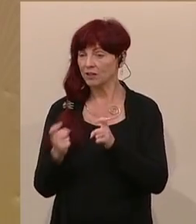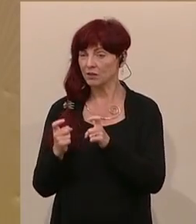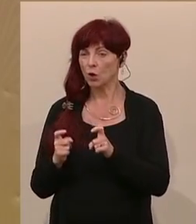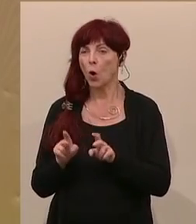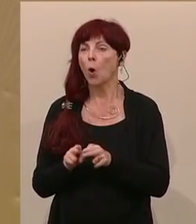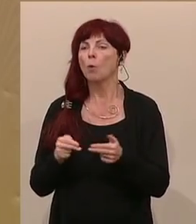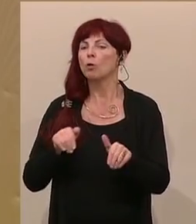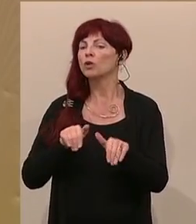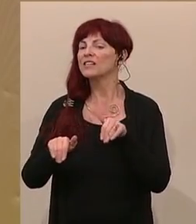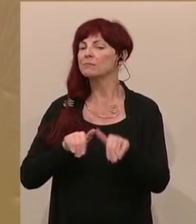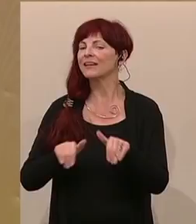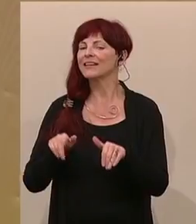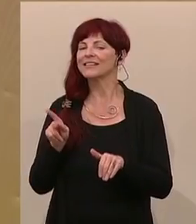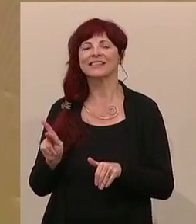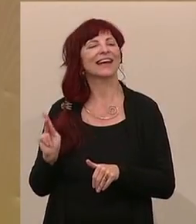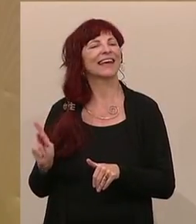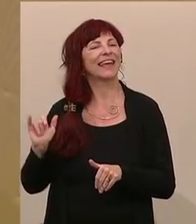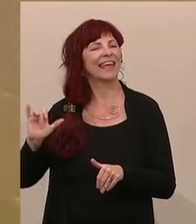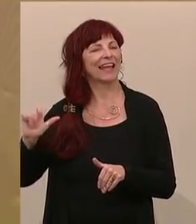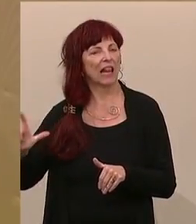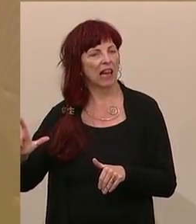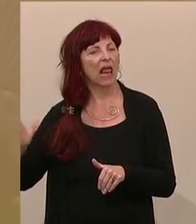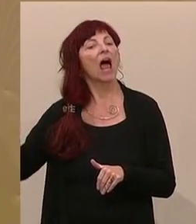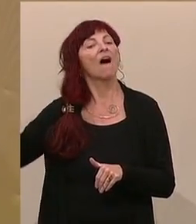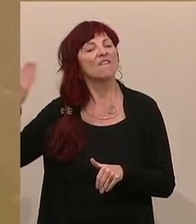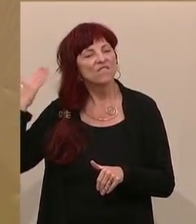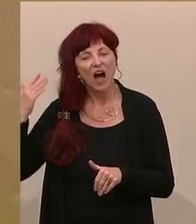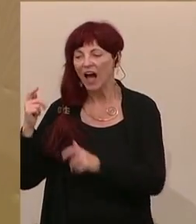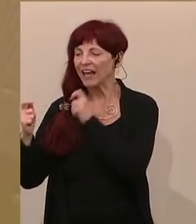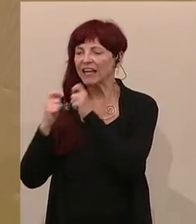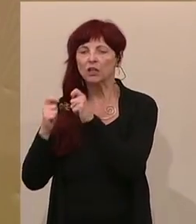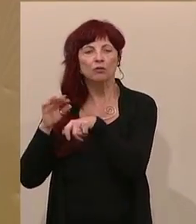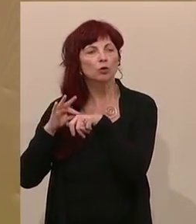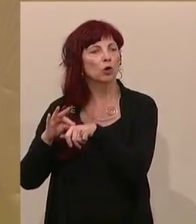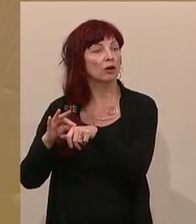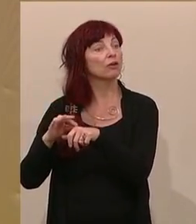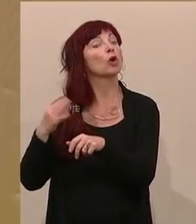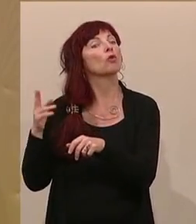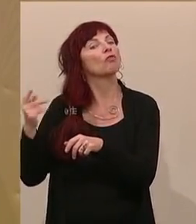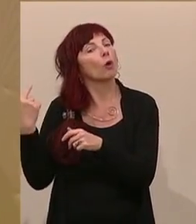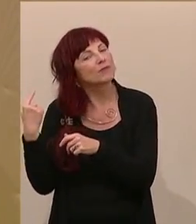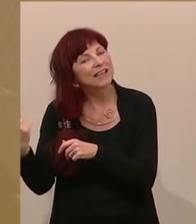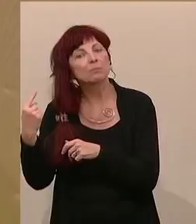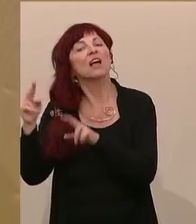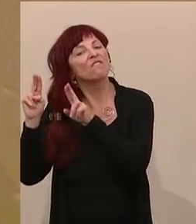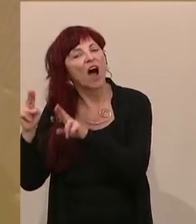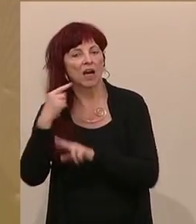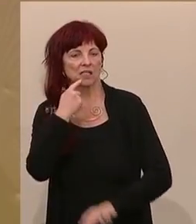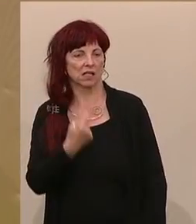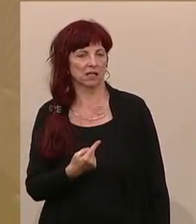Kickl eigentlich interviewt? Und warum hat er das gesagt, was richtig ist, was wir heute debattieren? Der Grund ist